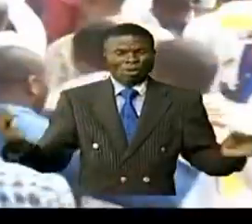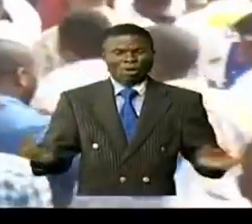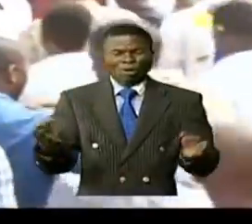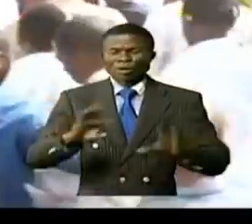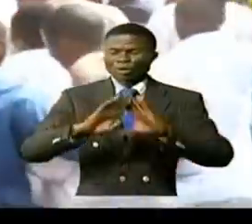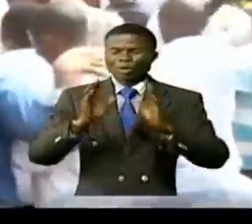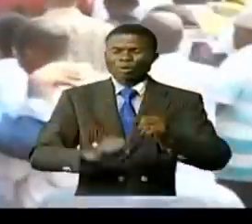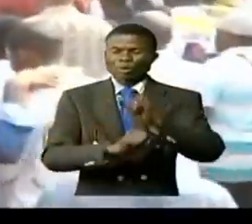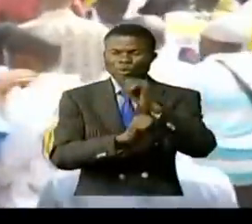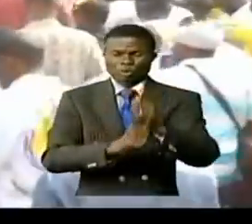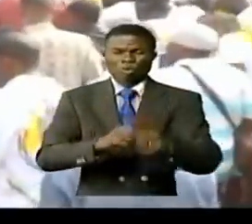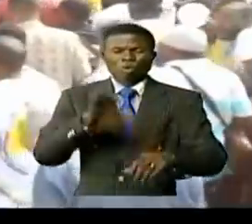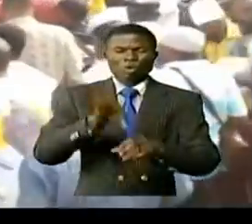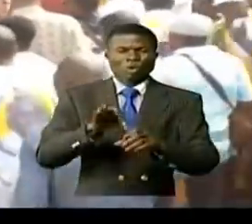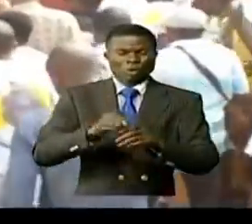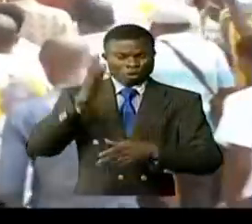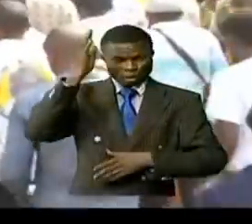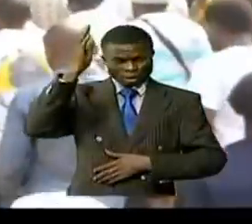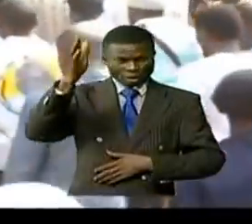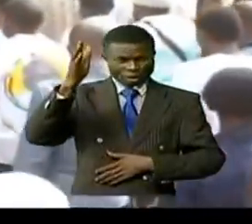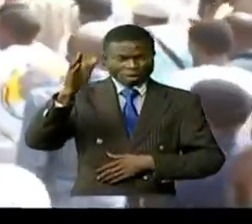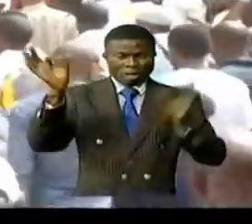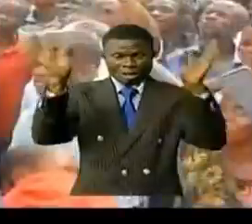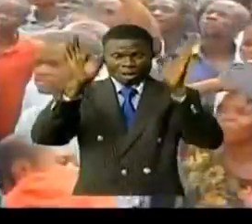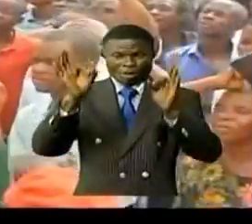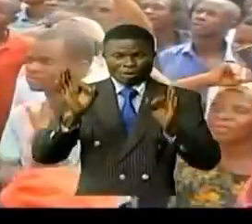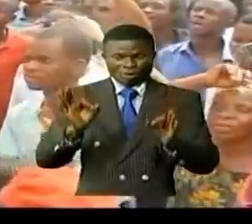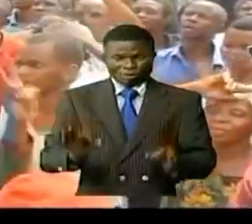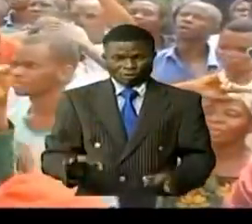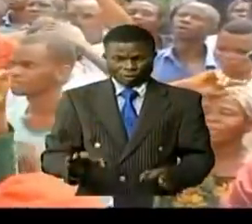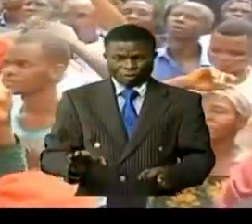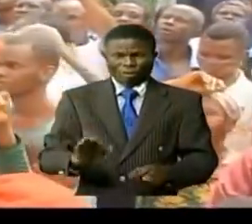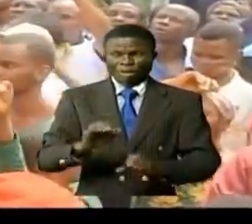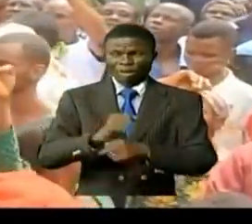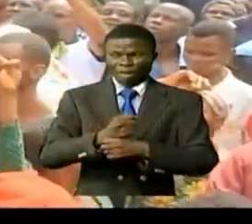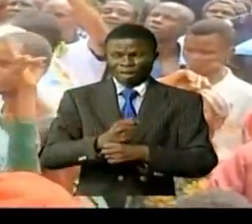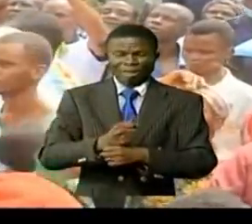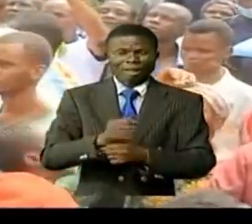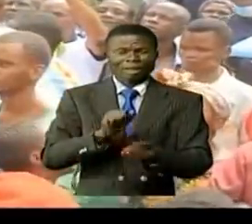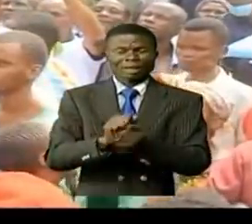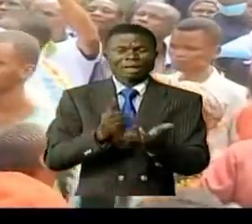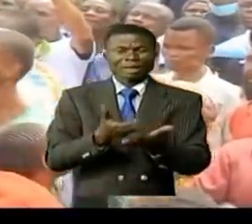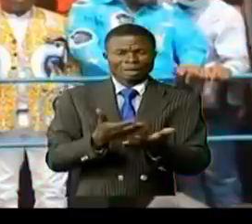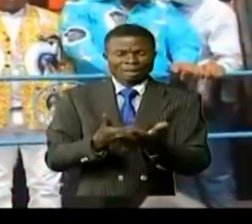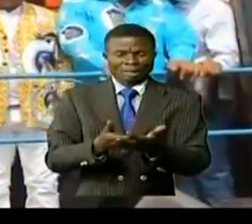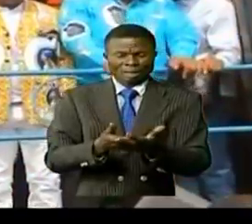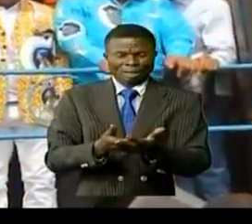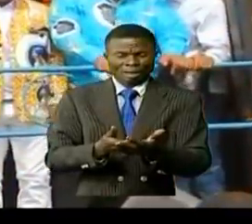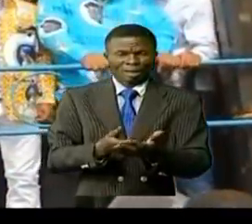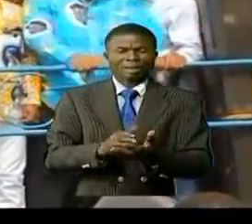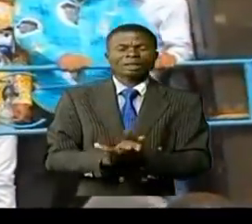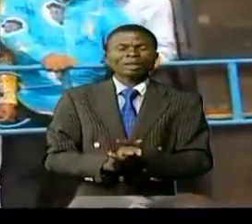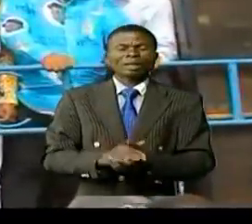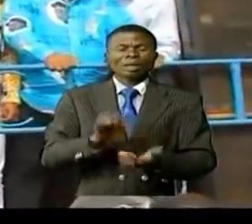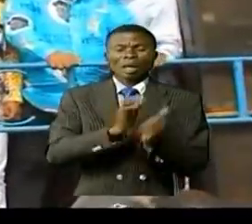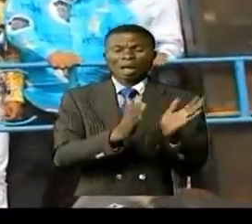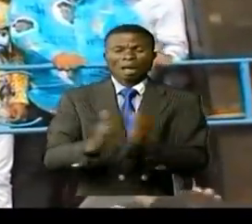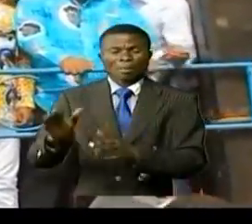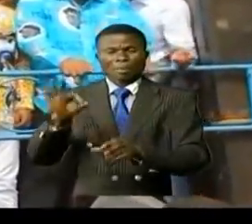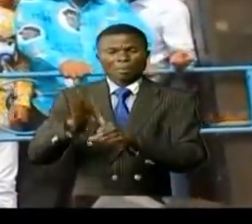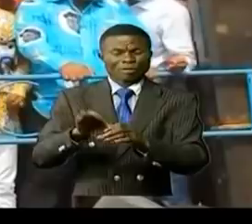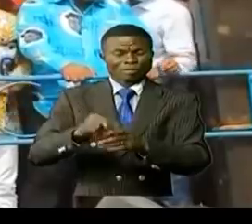des endroits différents car cette fédération souffrait du bicéphalisme. Une chose que les gestionnaires au quotidien du